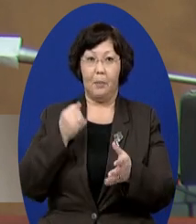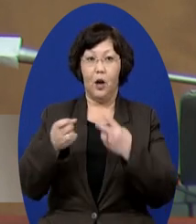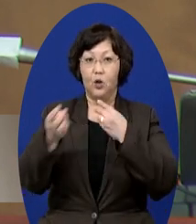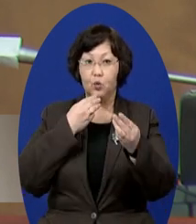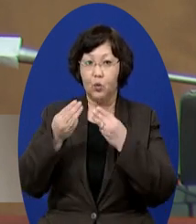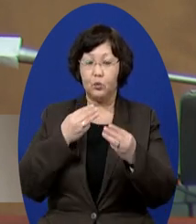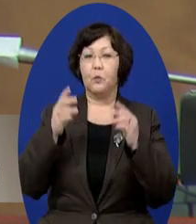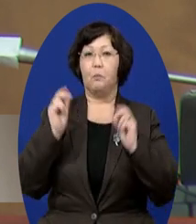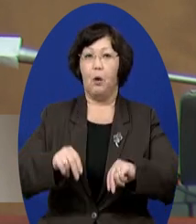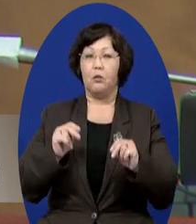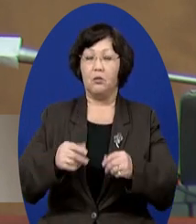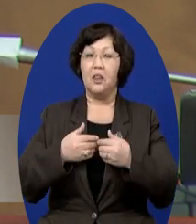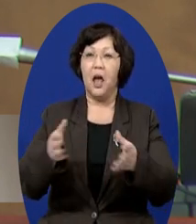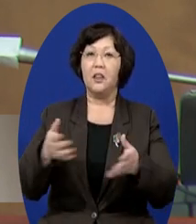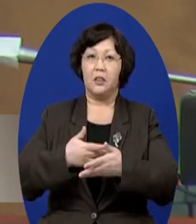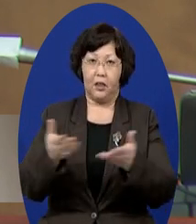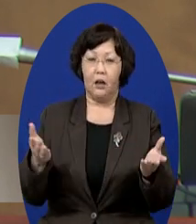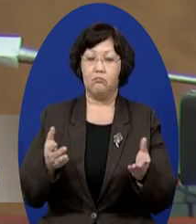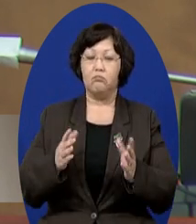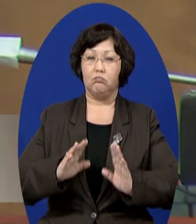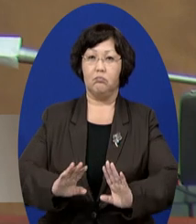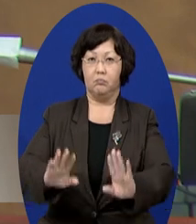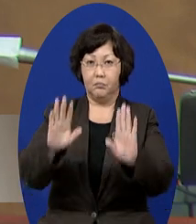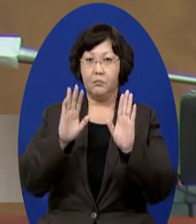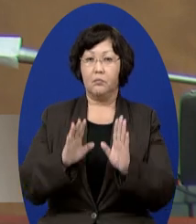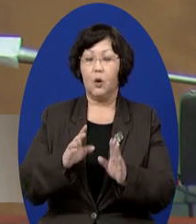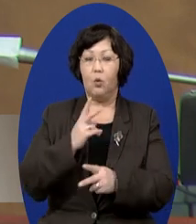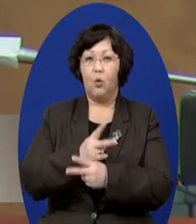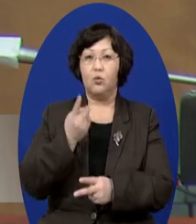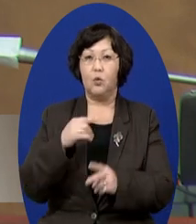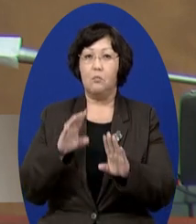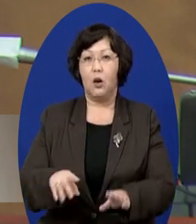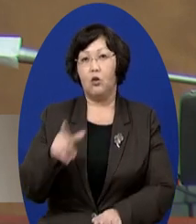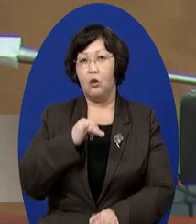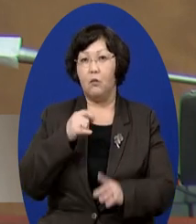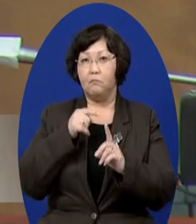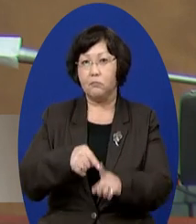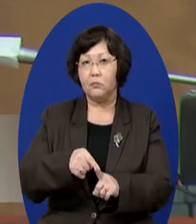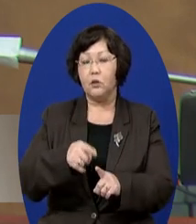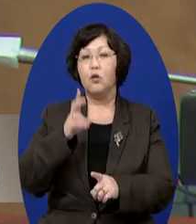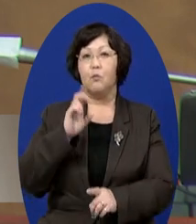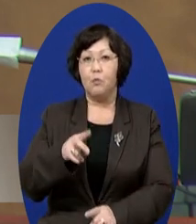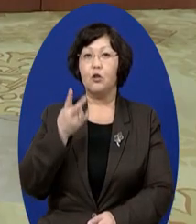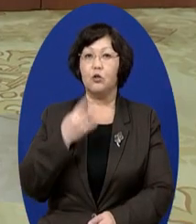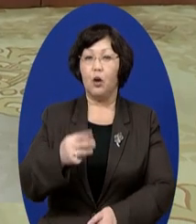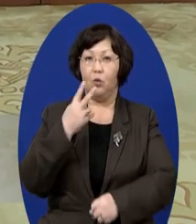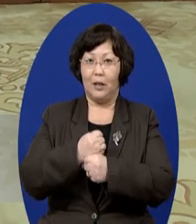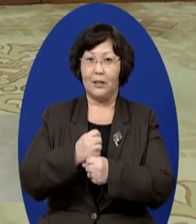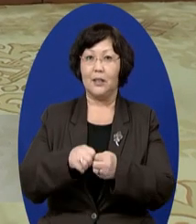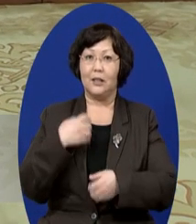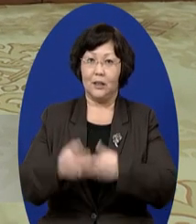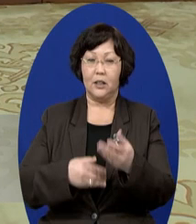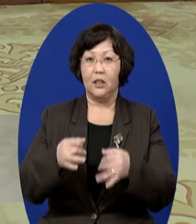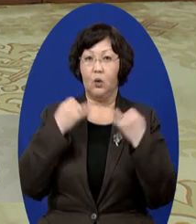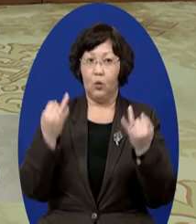Тэр зүйл маань эргэлт буцалтгүй болох талаасаа бол энэ одоо хуульчин байнгын ороо яг энэ чиглэлд бол тодорхой бодит процессыг хийсэн. Улсын